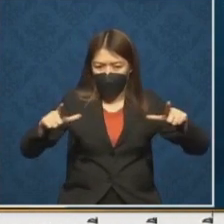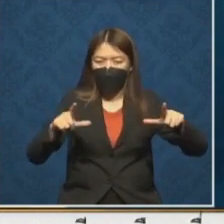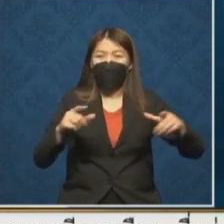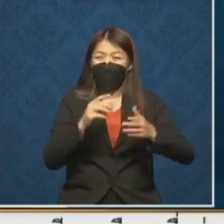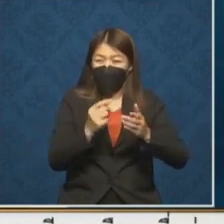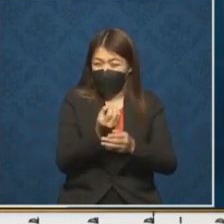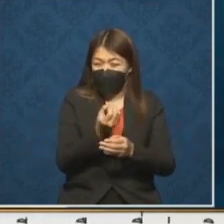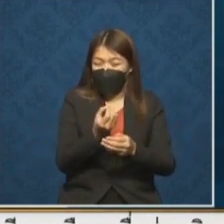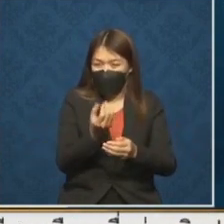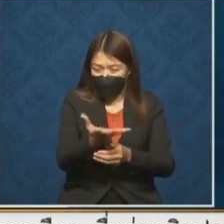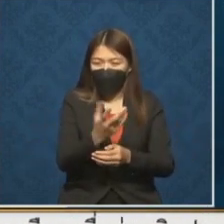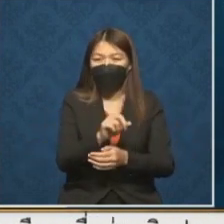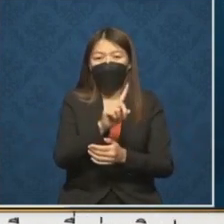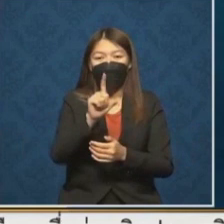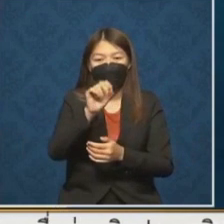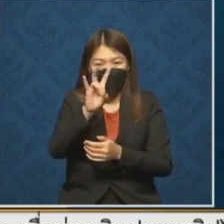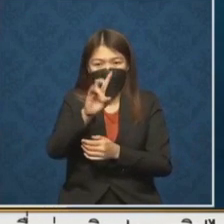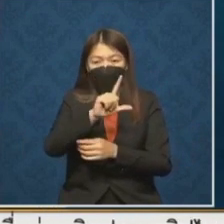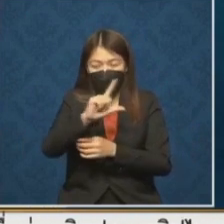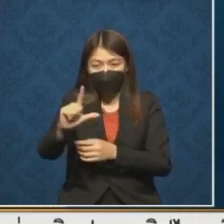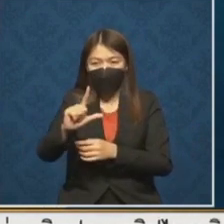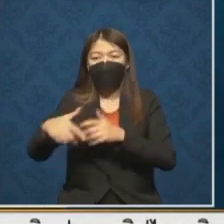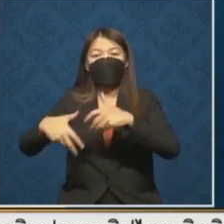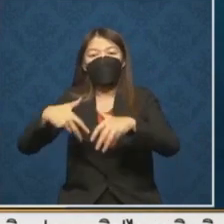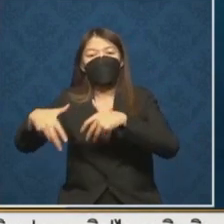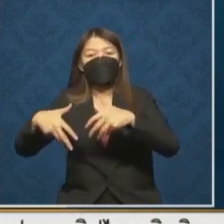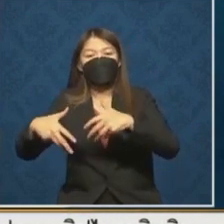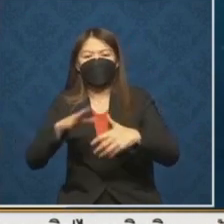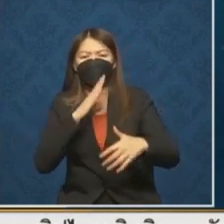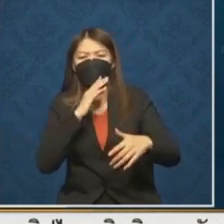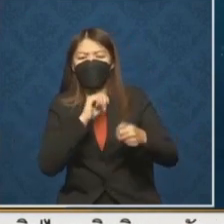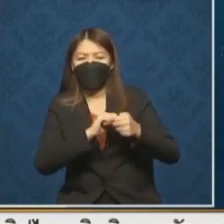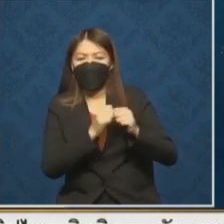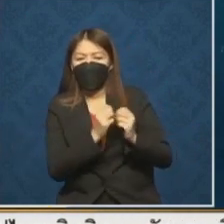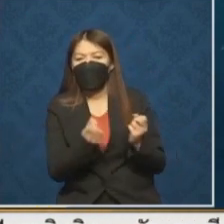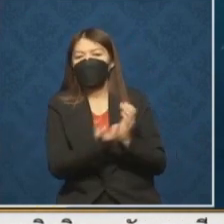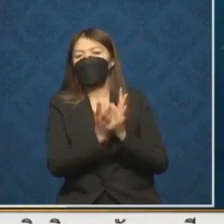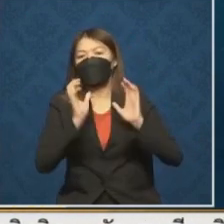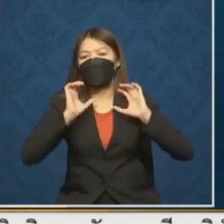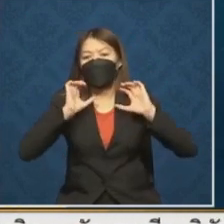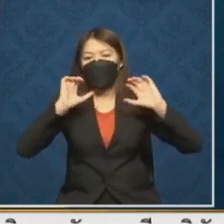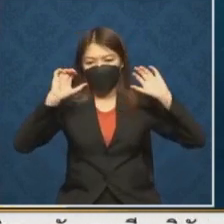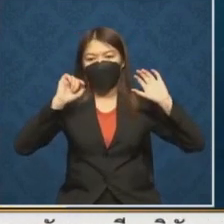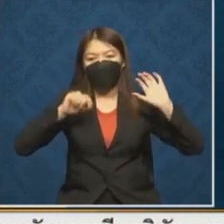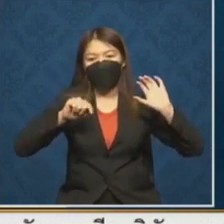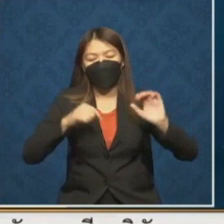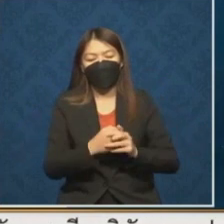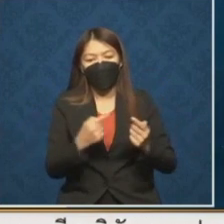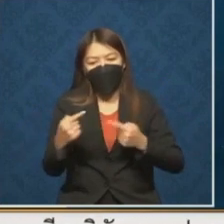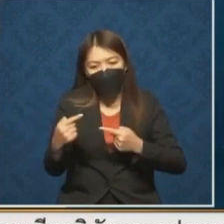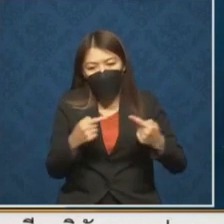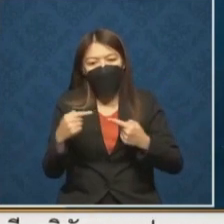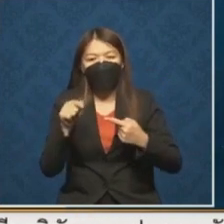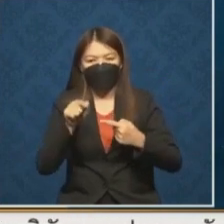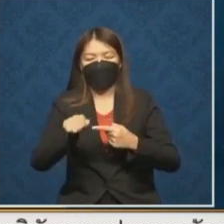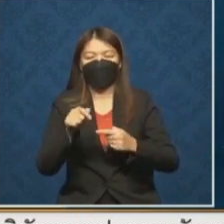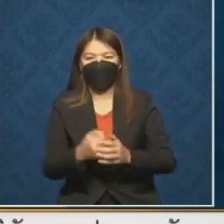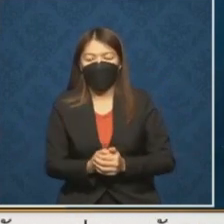ม